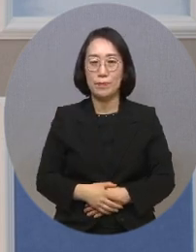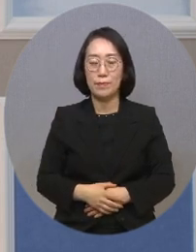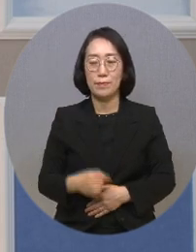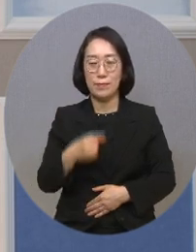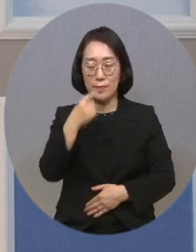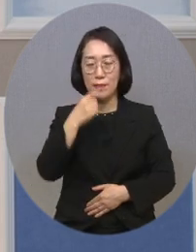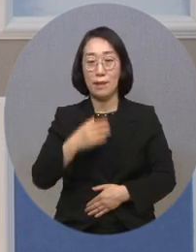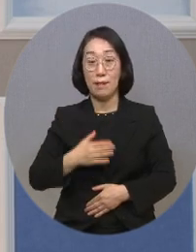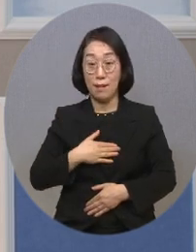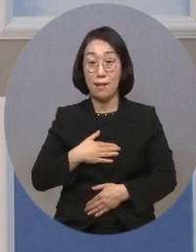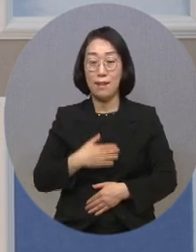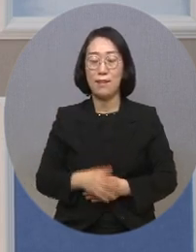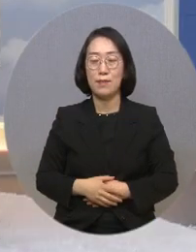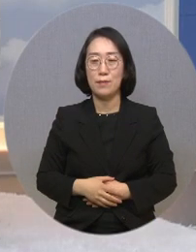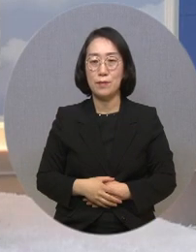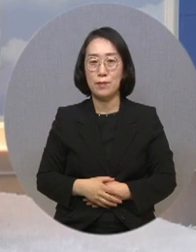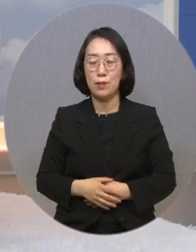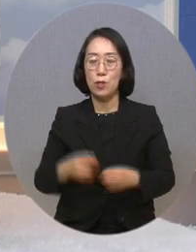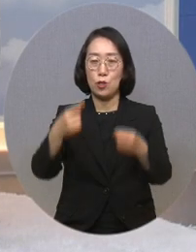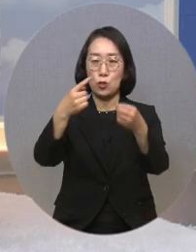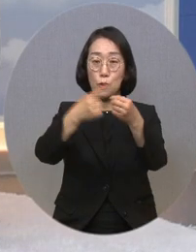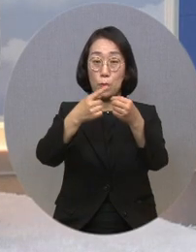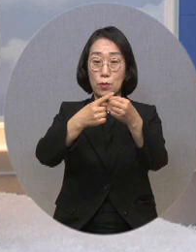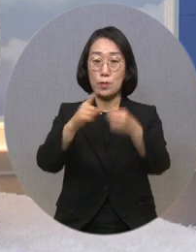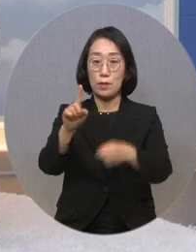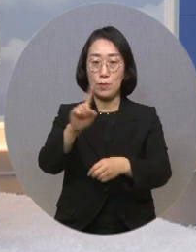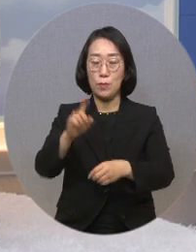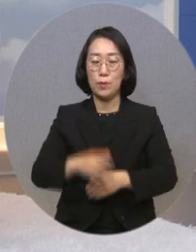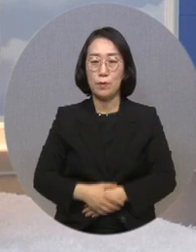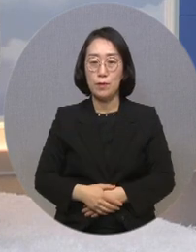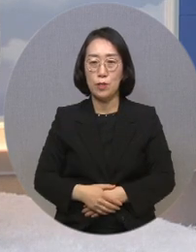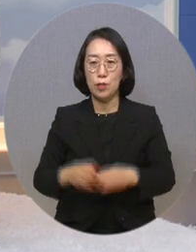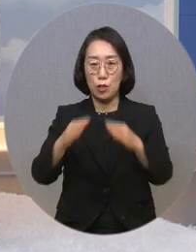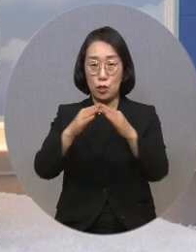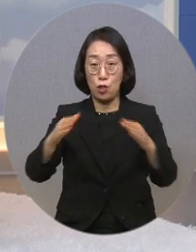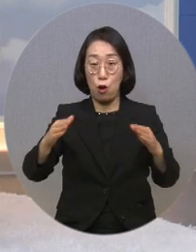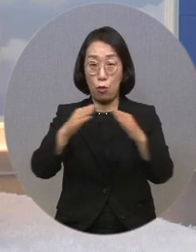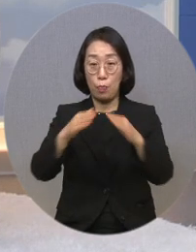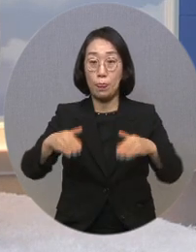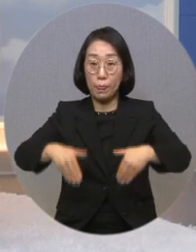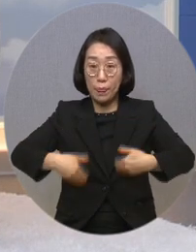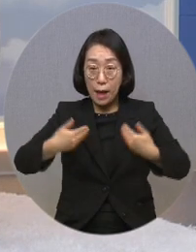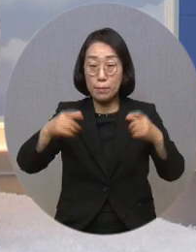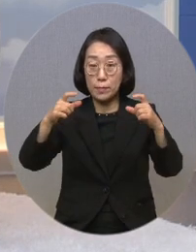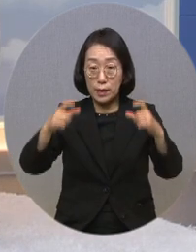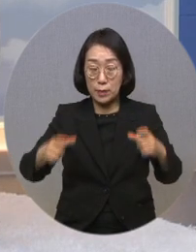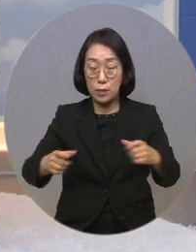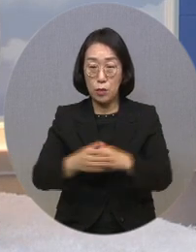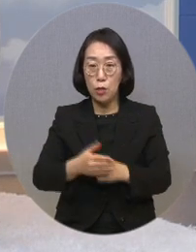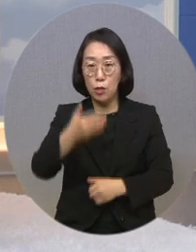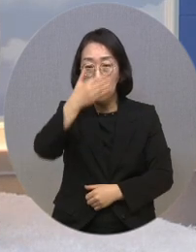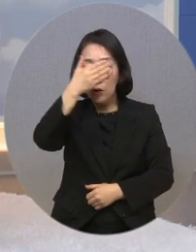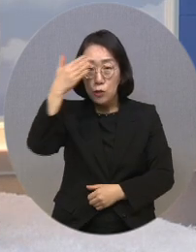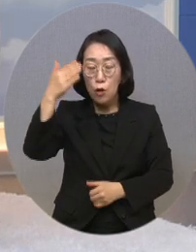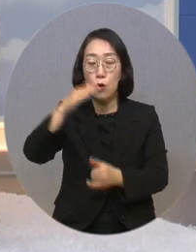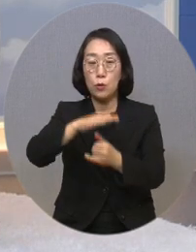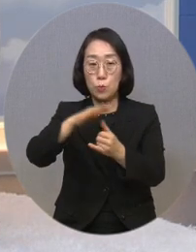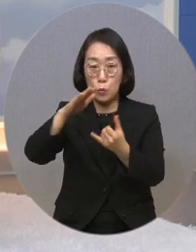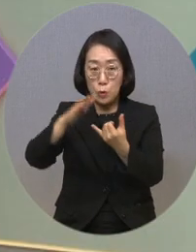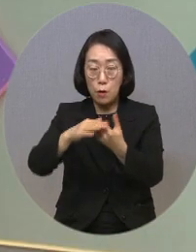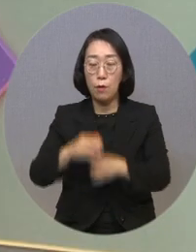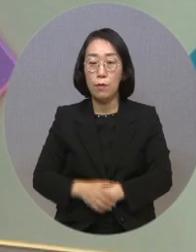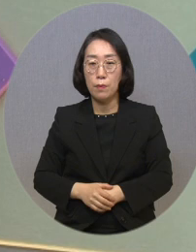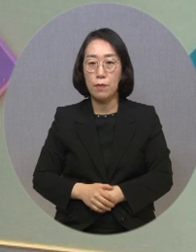제가 첫 번째로 꼽을 수 있는 것은 이제 전남 최초로 청소년 의회를 운영을 했습니다.